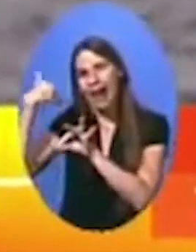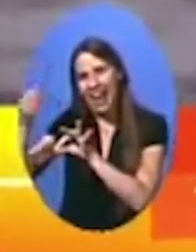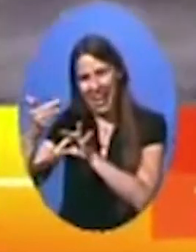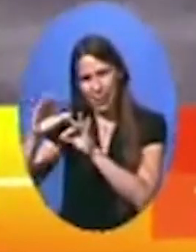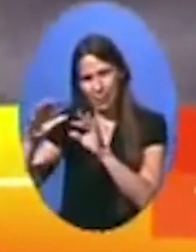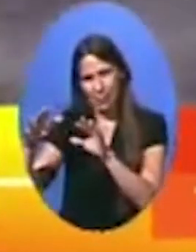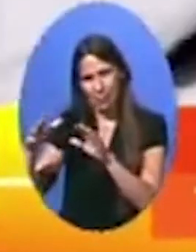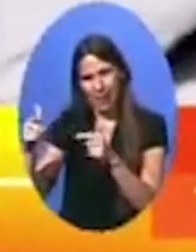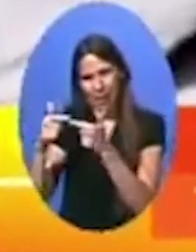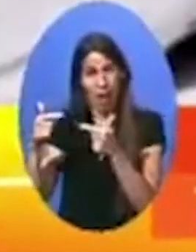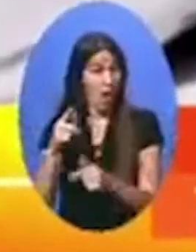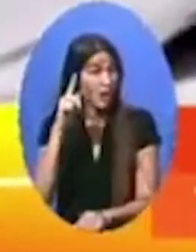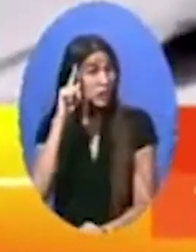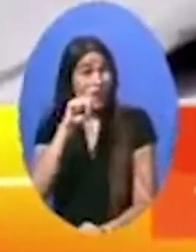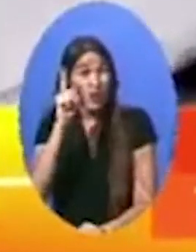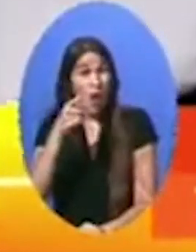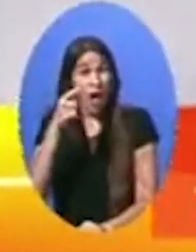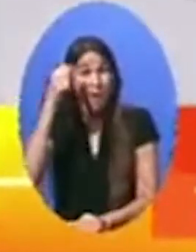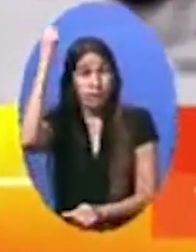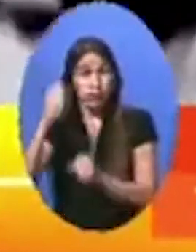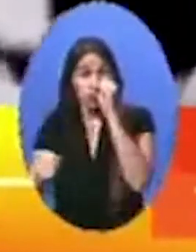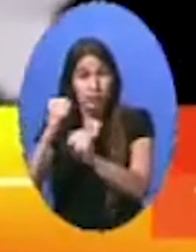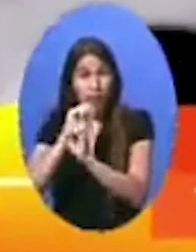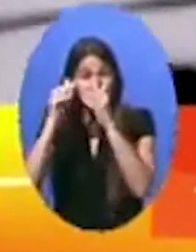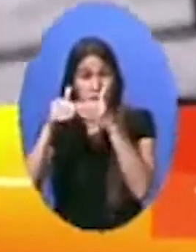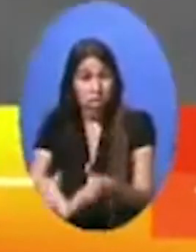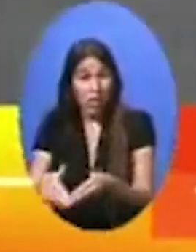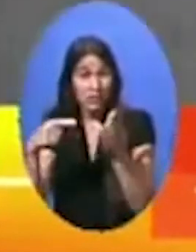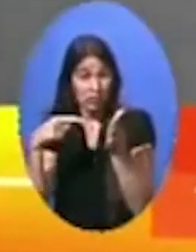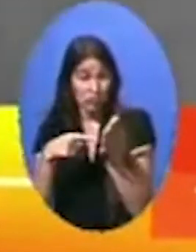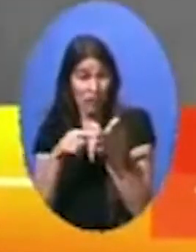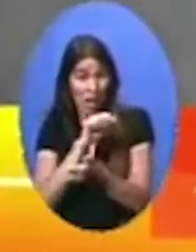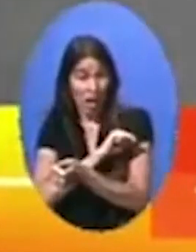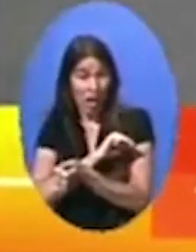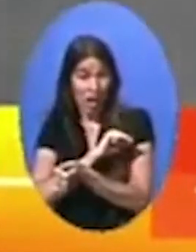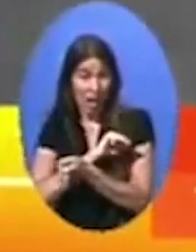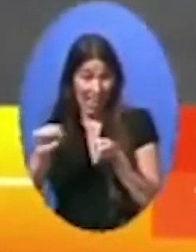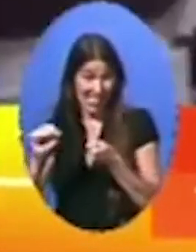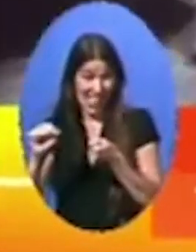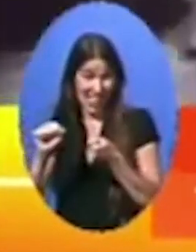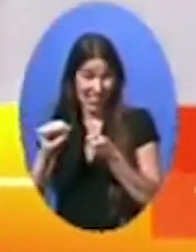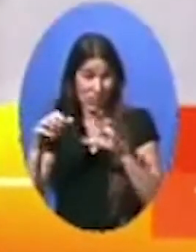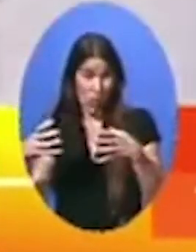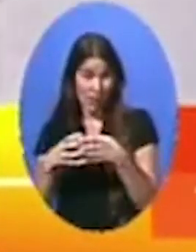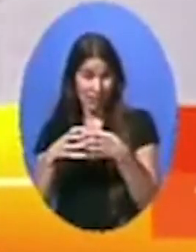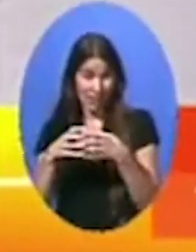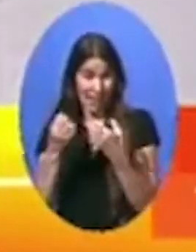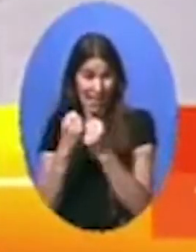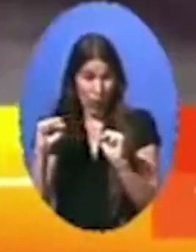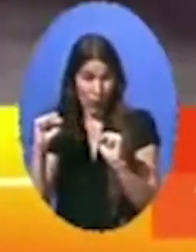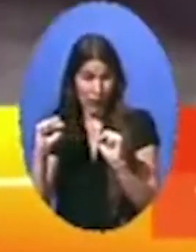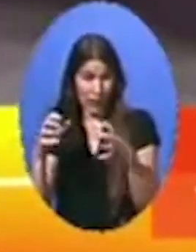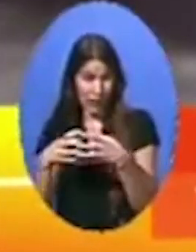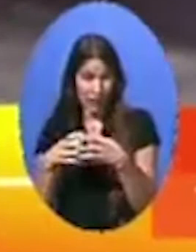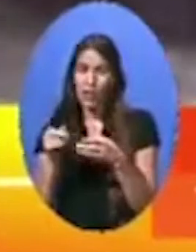מלחמת העצמאות. כלומר, אתה בכלל חושב שכל הפצצת אלטלנה הייתה ניסיון כאילו לחסל את חירות כתנועה פוליטית, את האצ"ל, את חירות כממשיכתה?